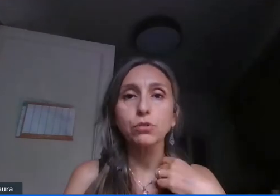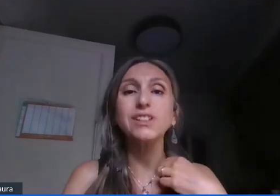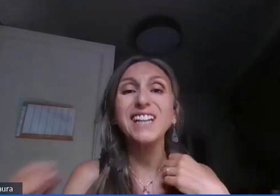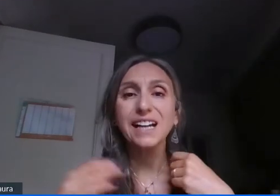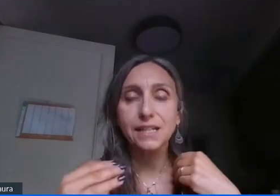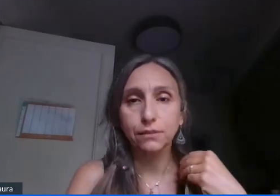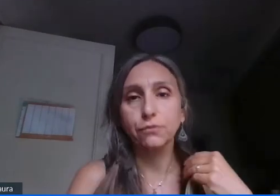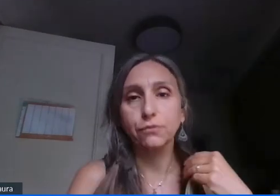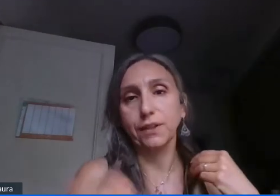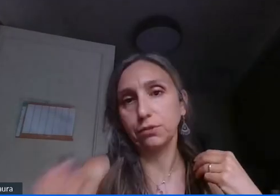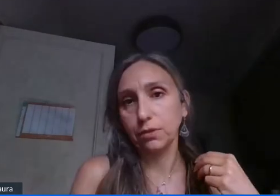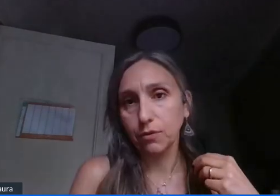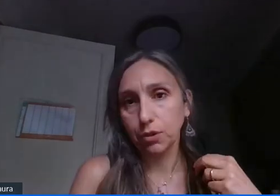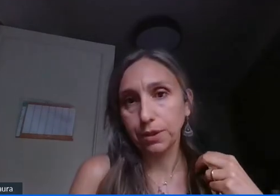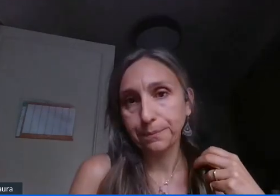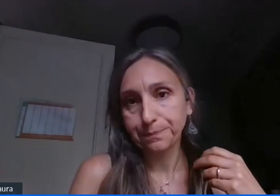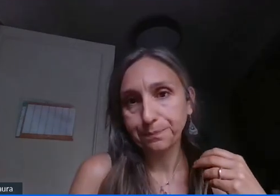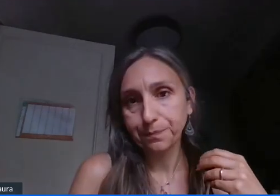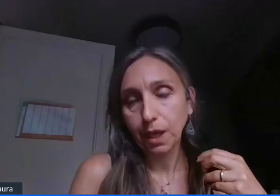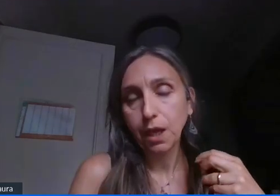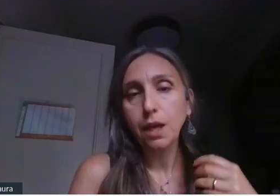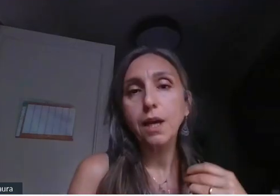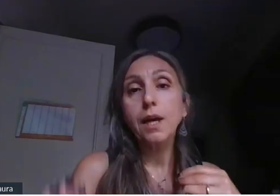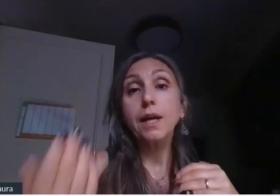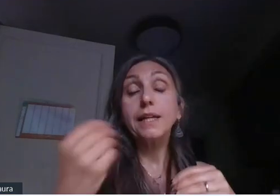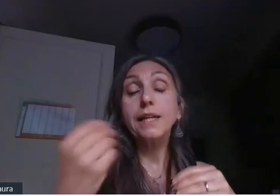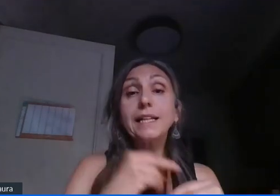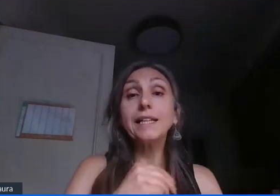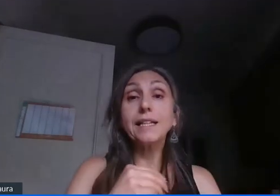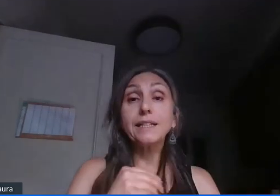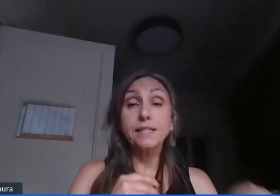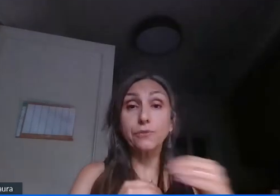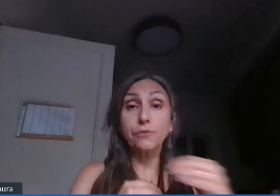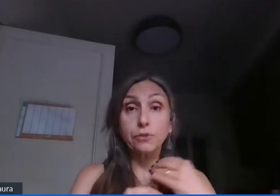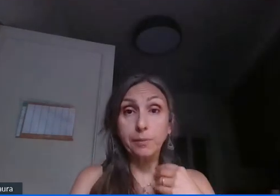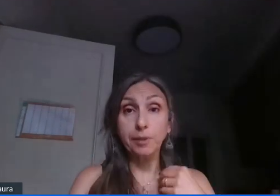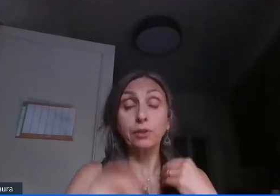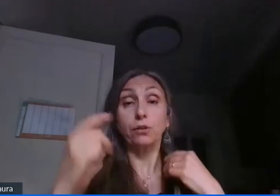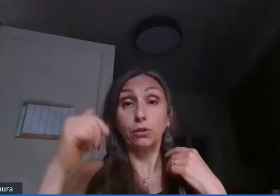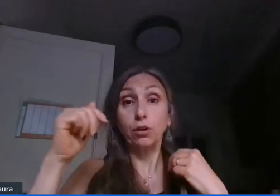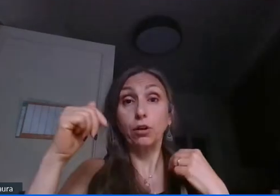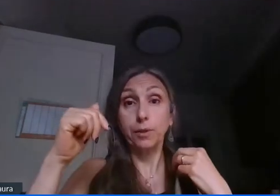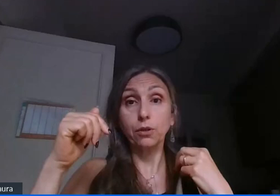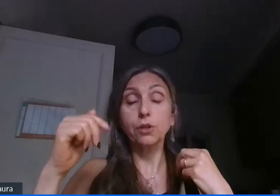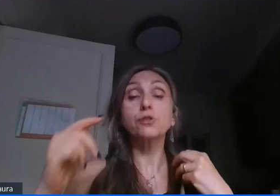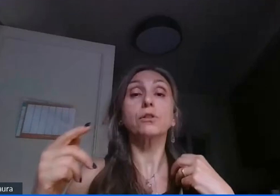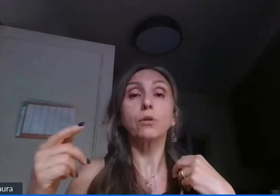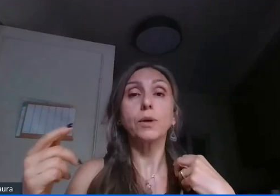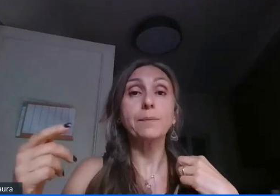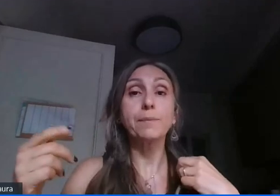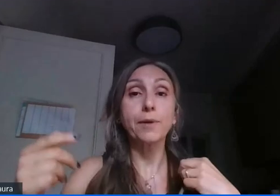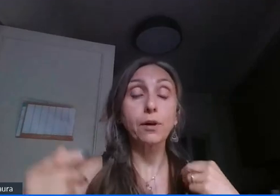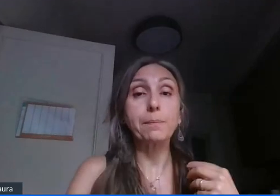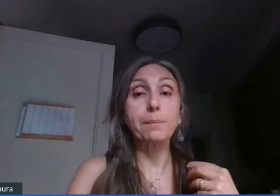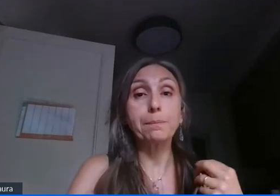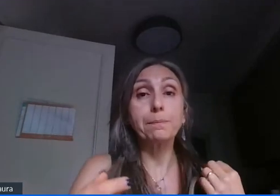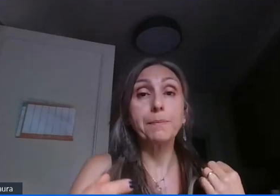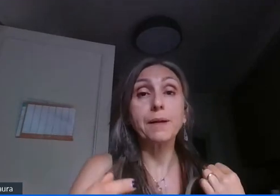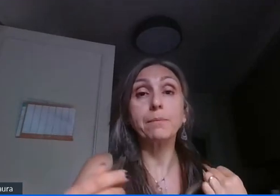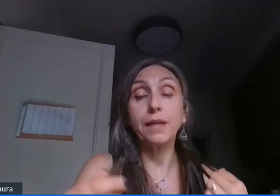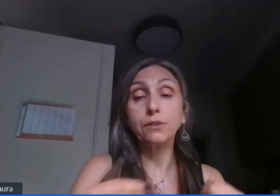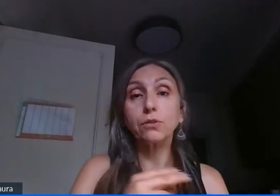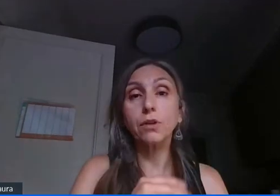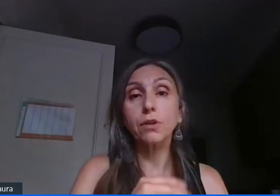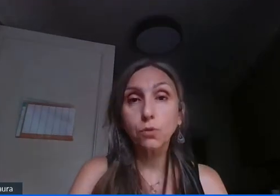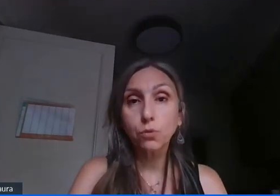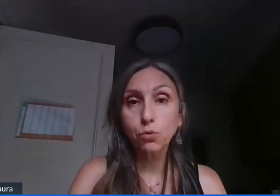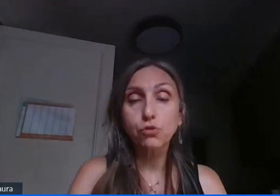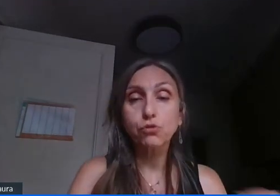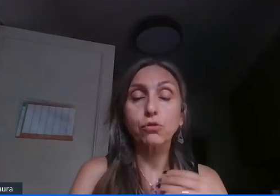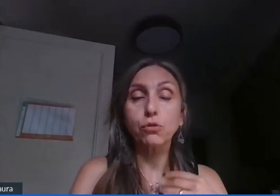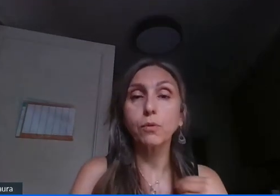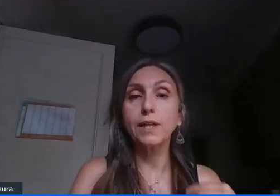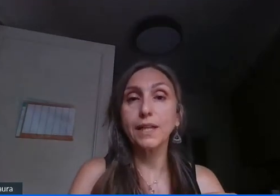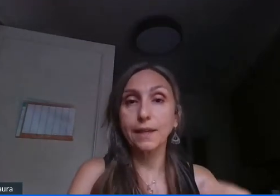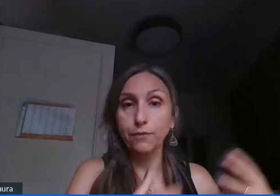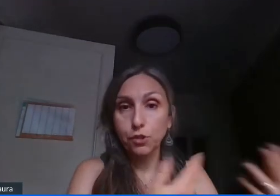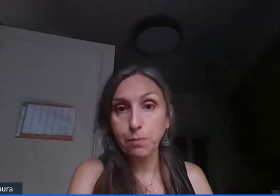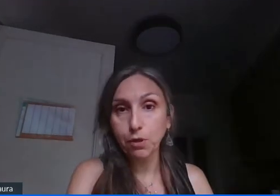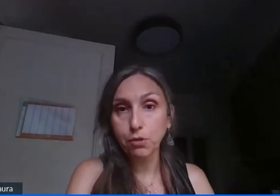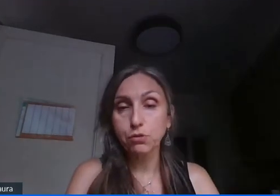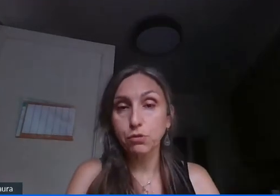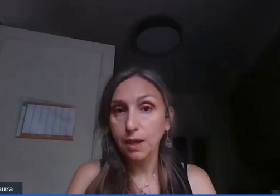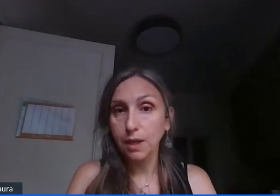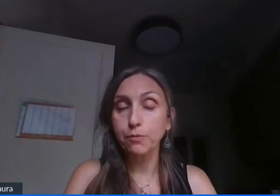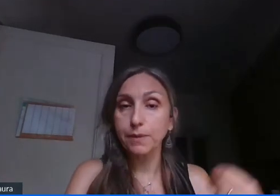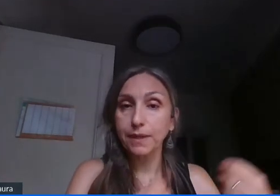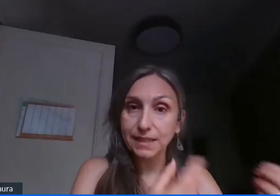il prodotto, dica che è stato fatto da voi. Ok. I diritti di sfruttamento economico, che sono quelli però che permettono il riuso, sono quelli